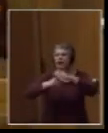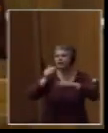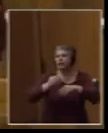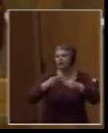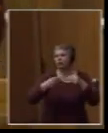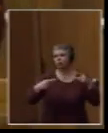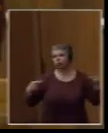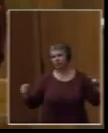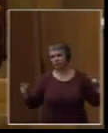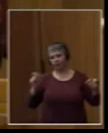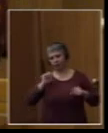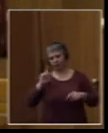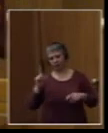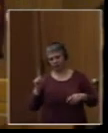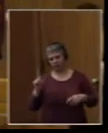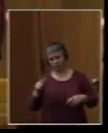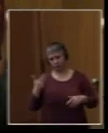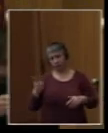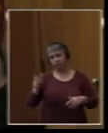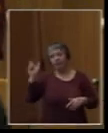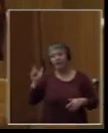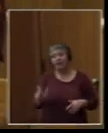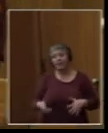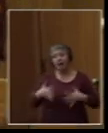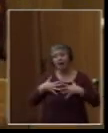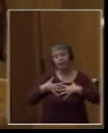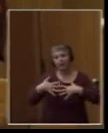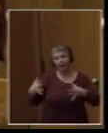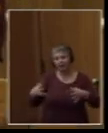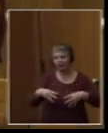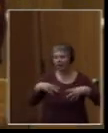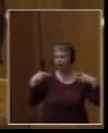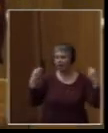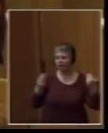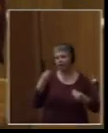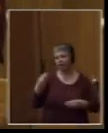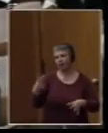Θανοπούλου ευχαριστεί και εύχεται καλή επιτυχία στις εργασίες της ημερίδας.